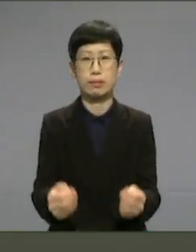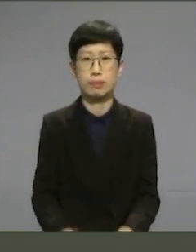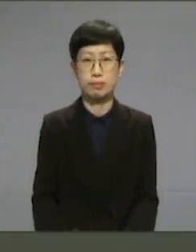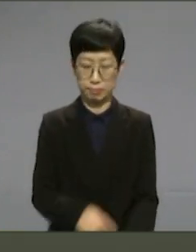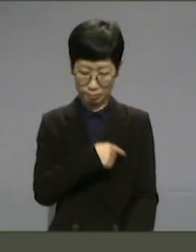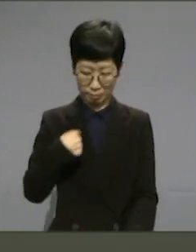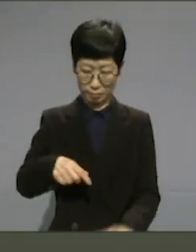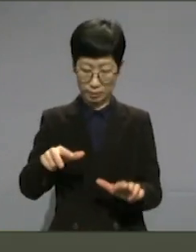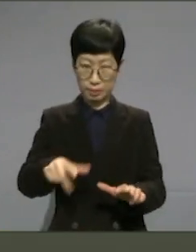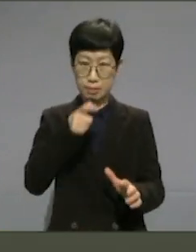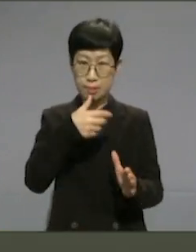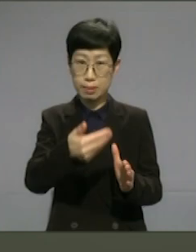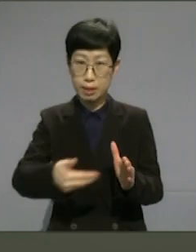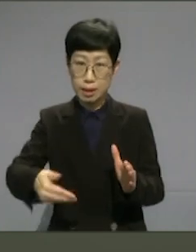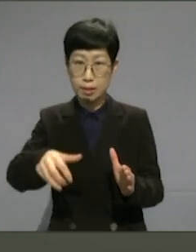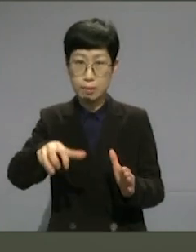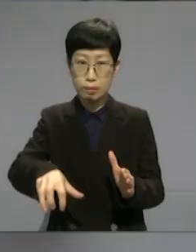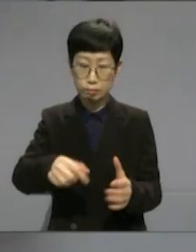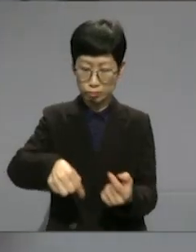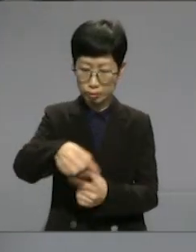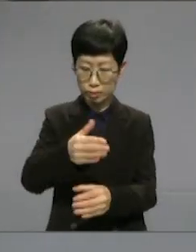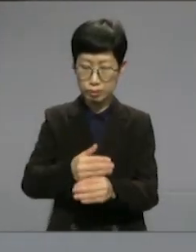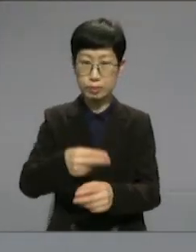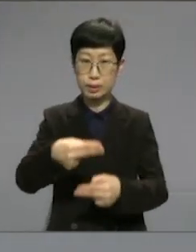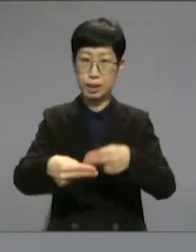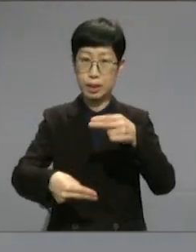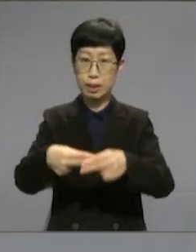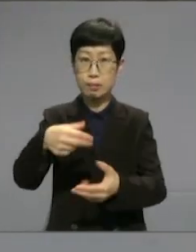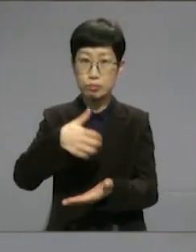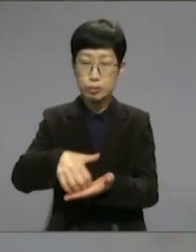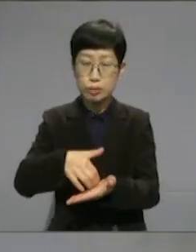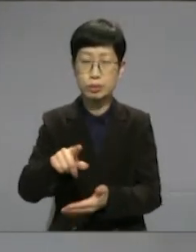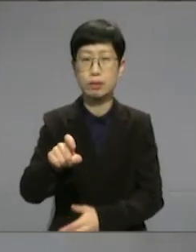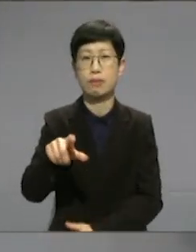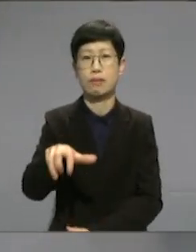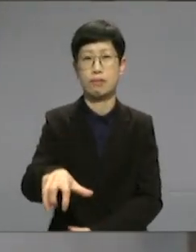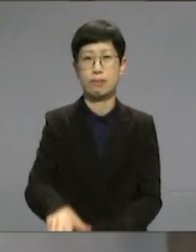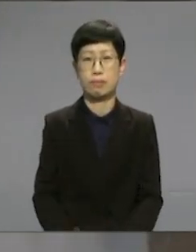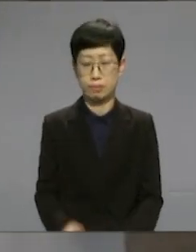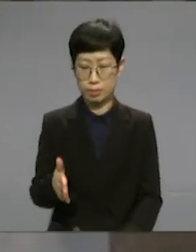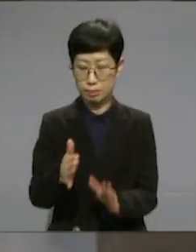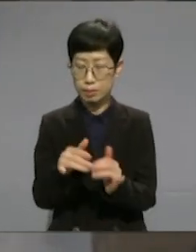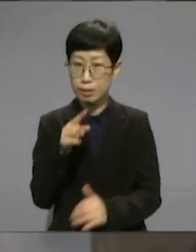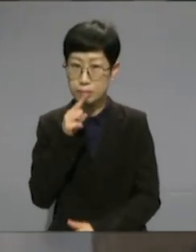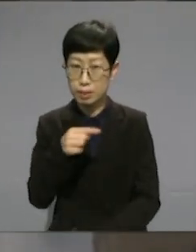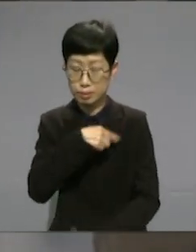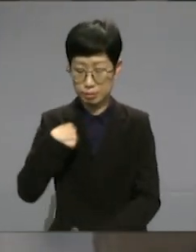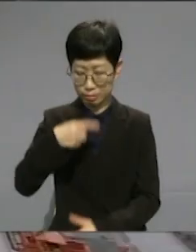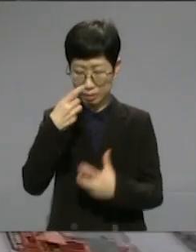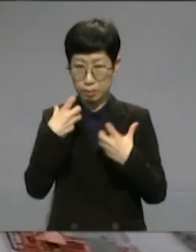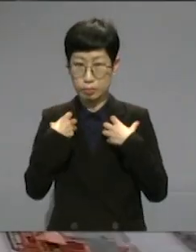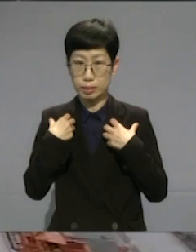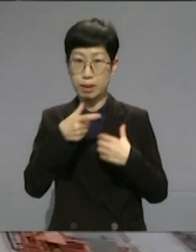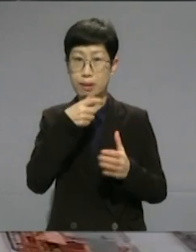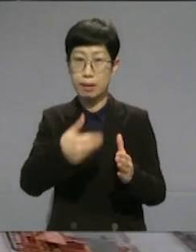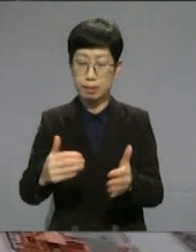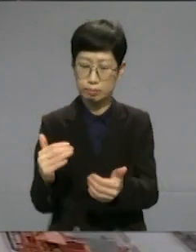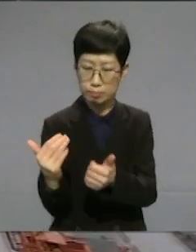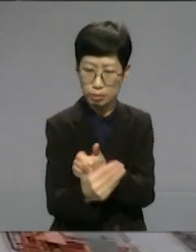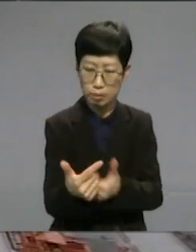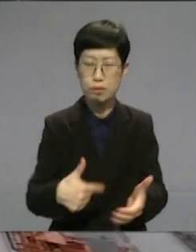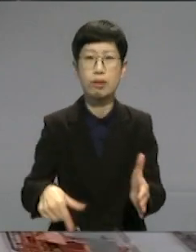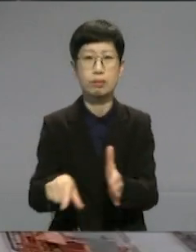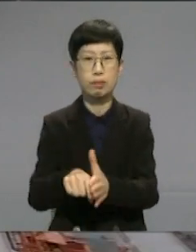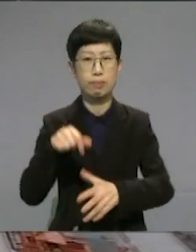중국이 현재 매강 상류의 가동중인 때은 모두 11개 전문가들은 중국정부가 강이 보호받을 수 있도록